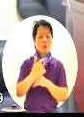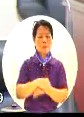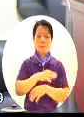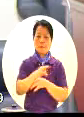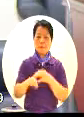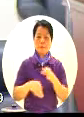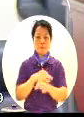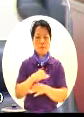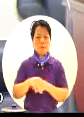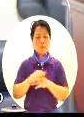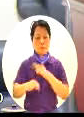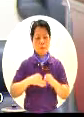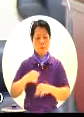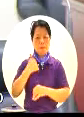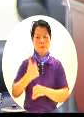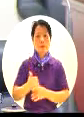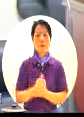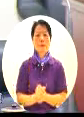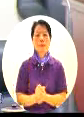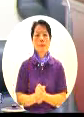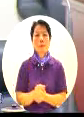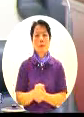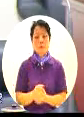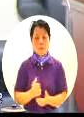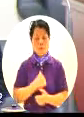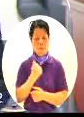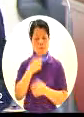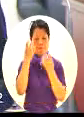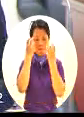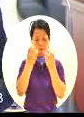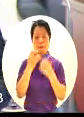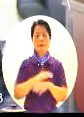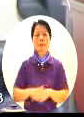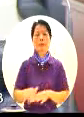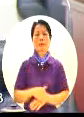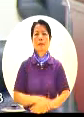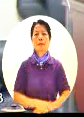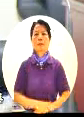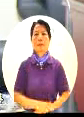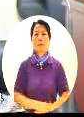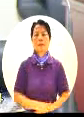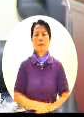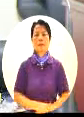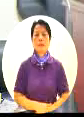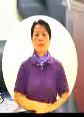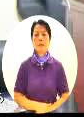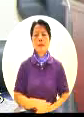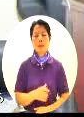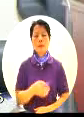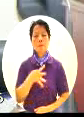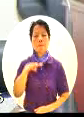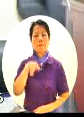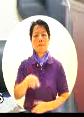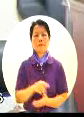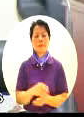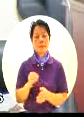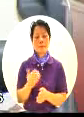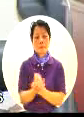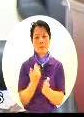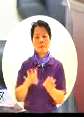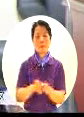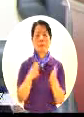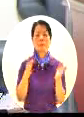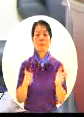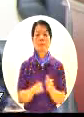商机了哈，真的出乎我们的想象了哈，出乎想象哈。 底下水莲哈，刚开始